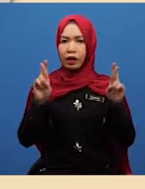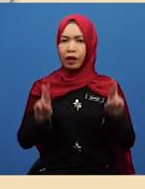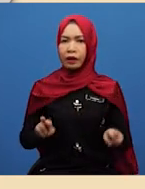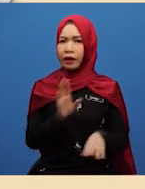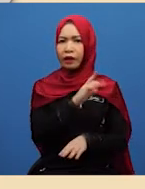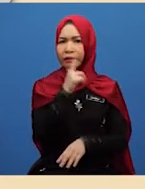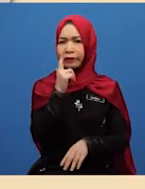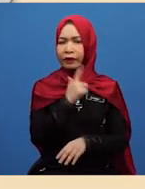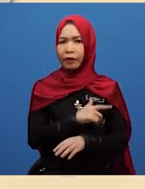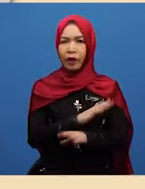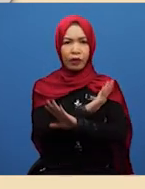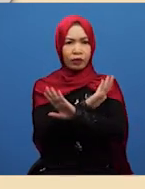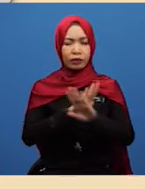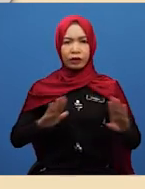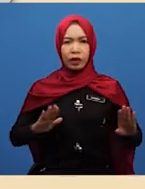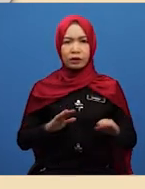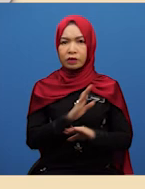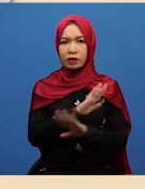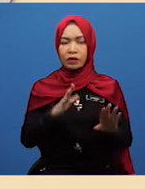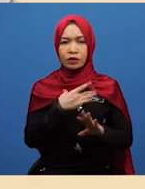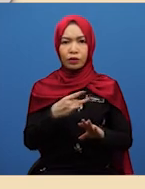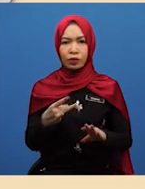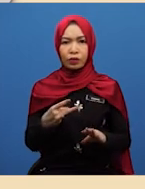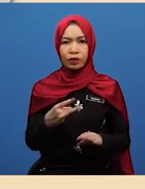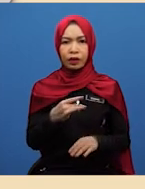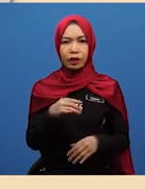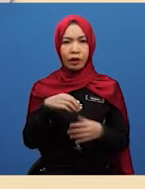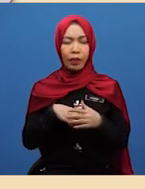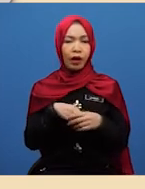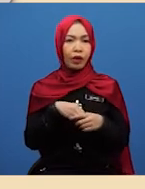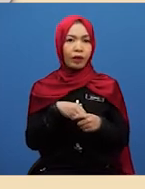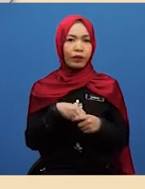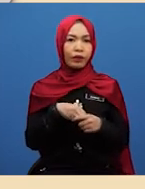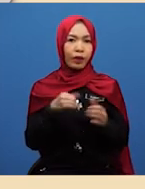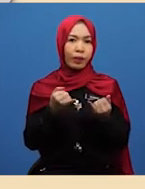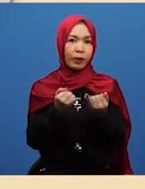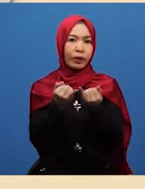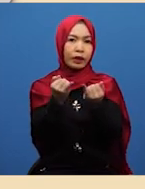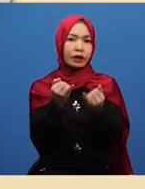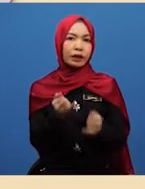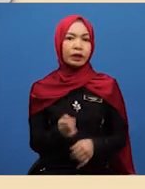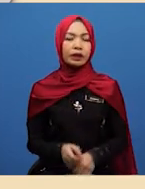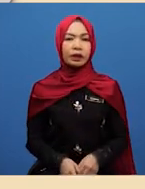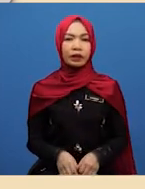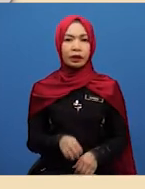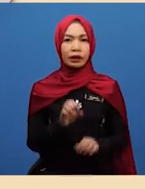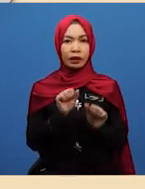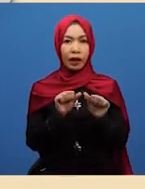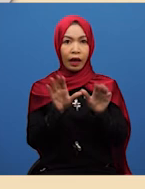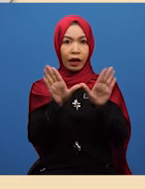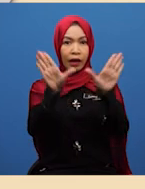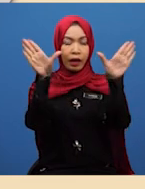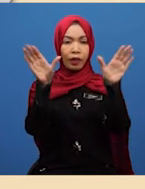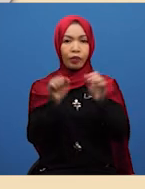pemerintahan Brunei. Charles Brooke, Raja Putih Sarawak yang kedua, berjaya mendapatkan Baram